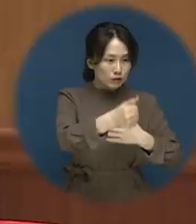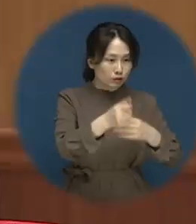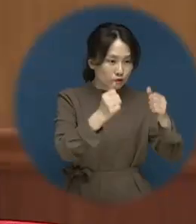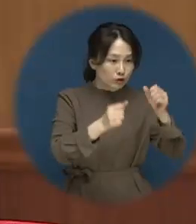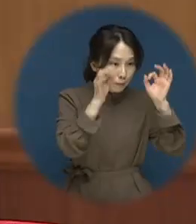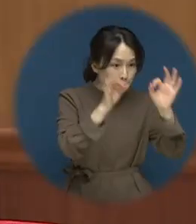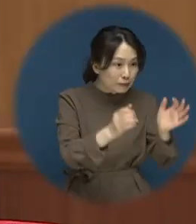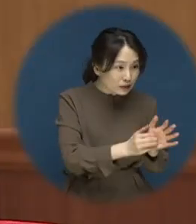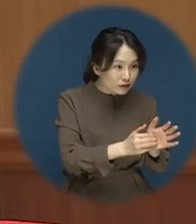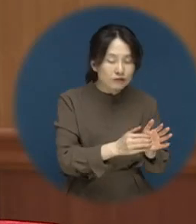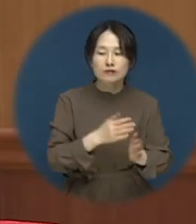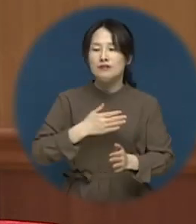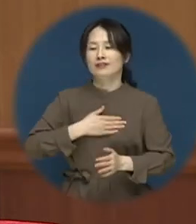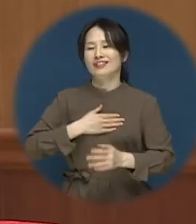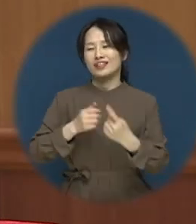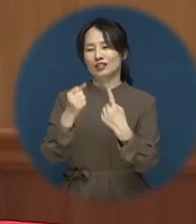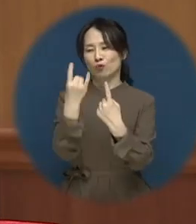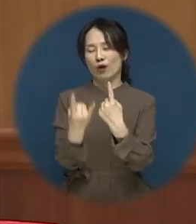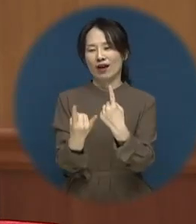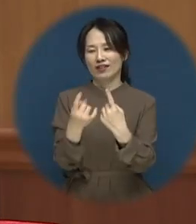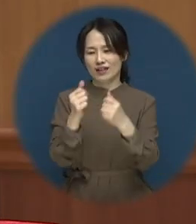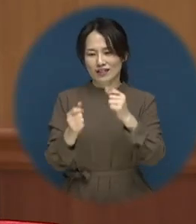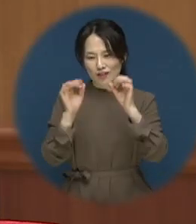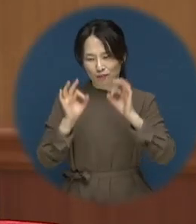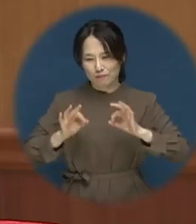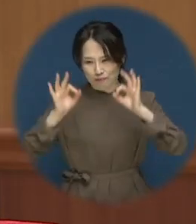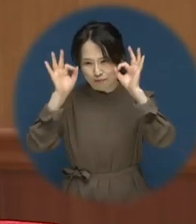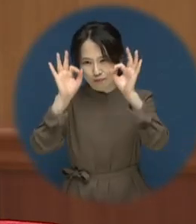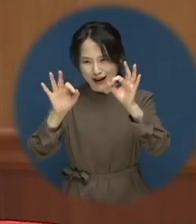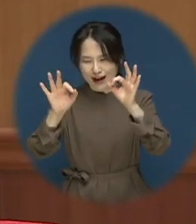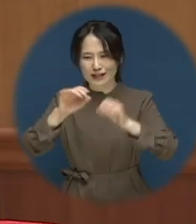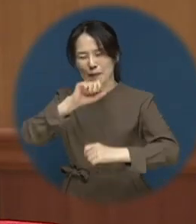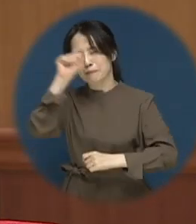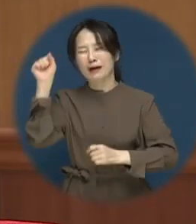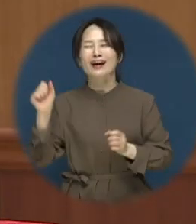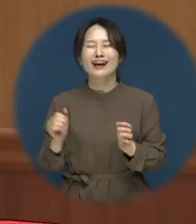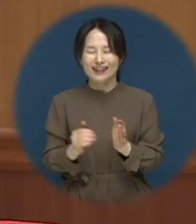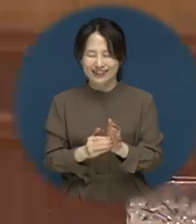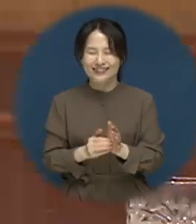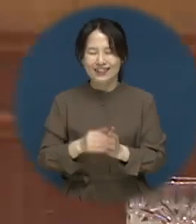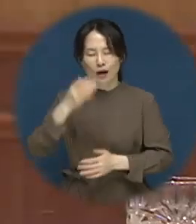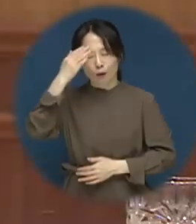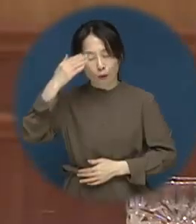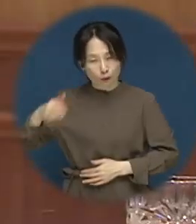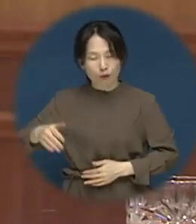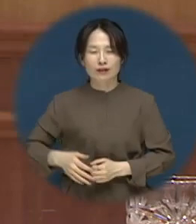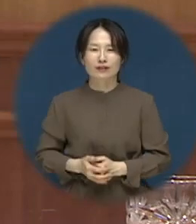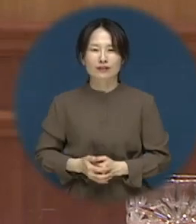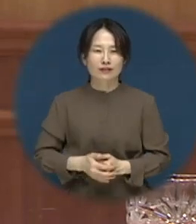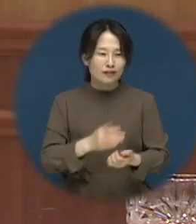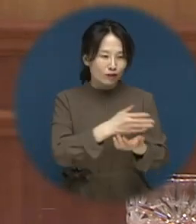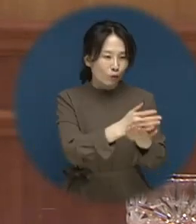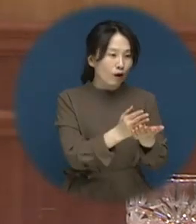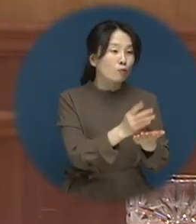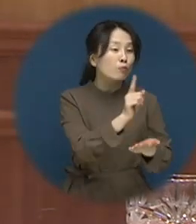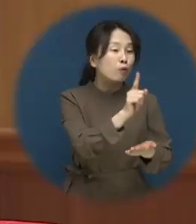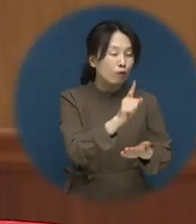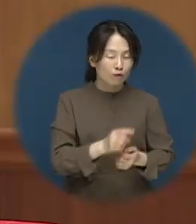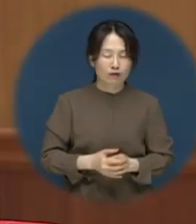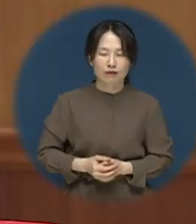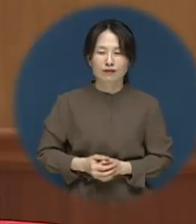그럼? 예, 저는 1회 때 다행히 합격을 해서 지금 나무의사 그 자격증을 갖고 있습니다. 무슨 과목을 보는 겁니까,